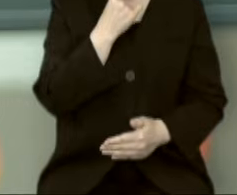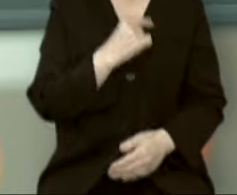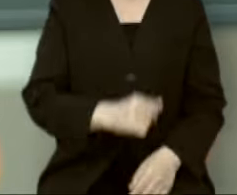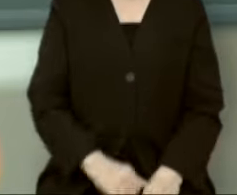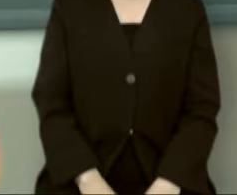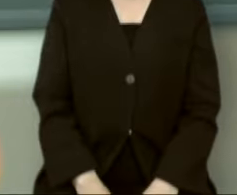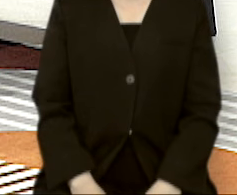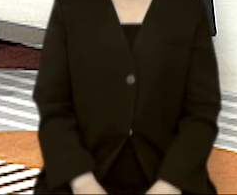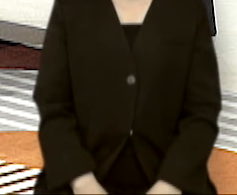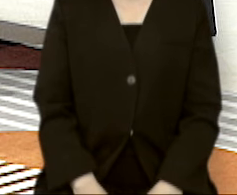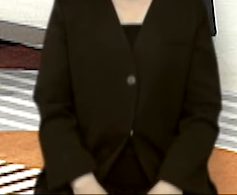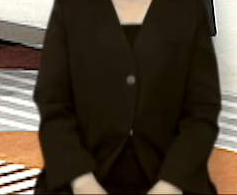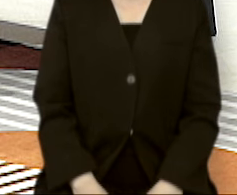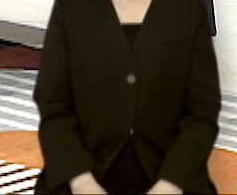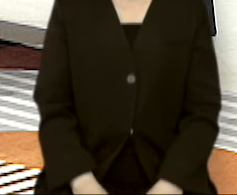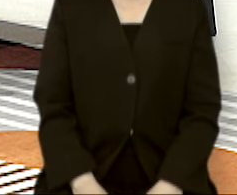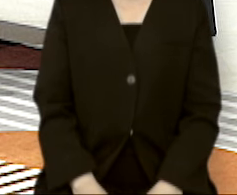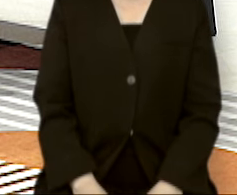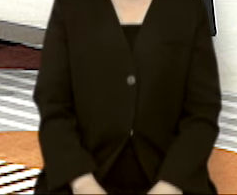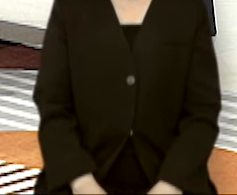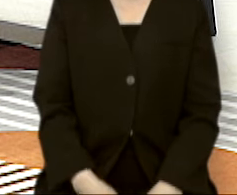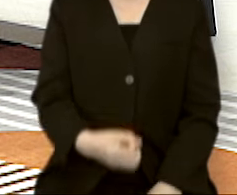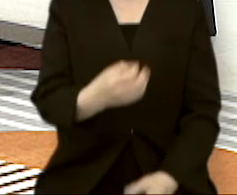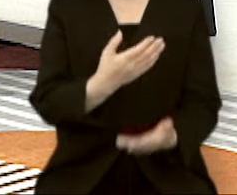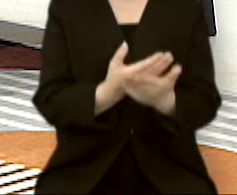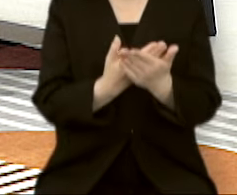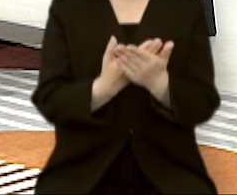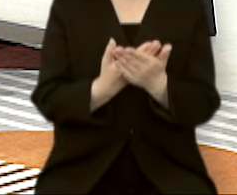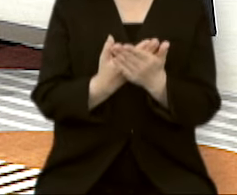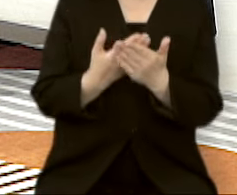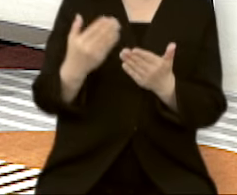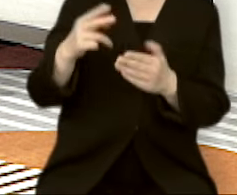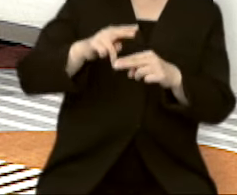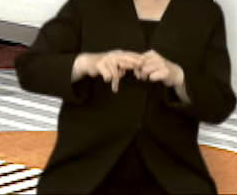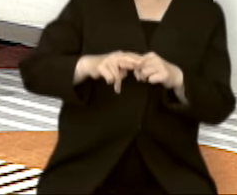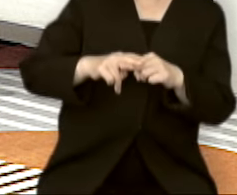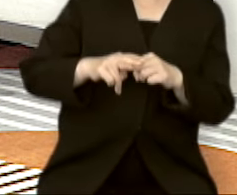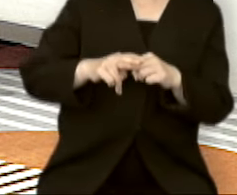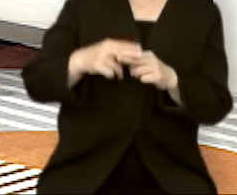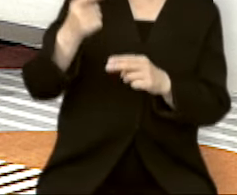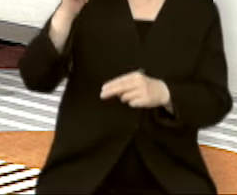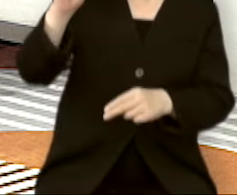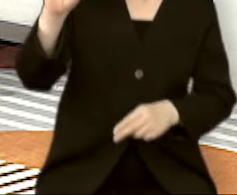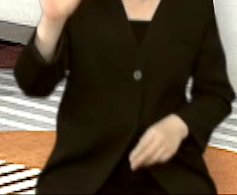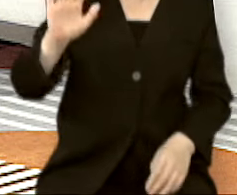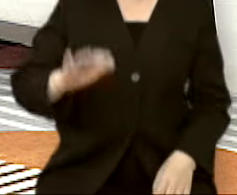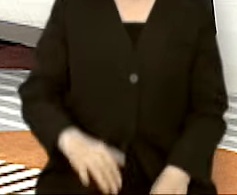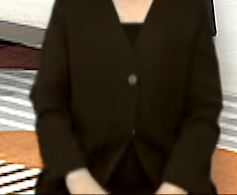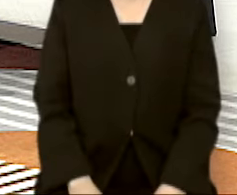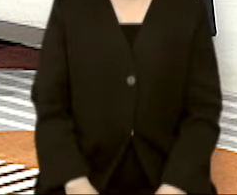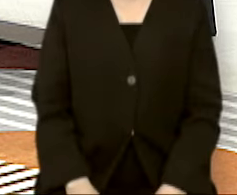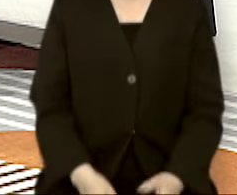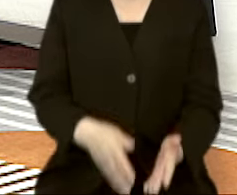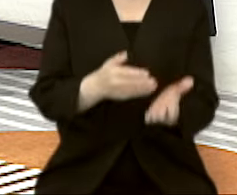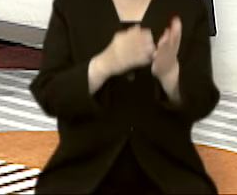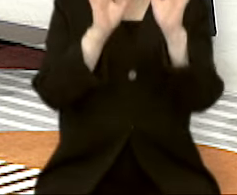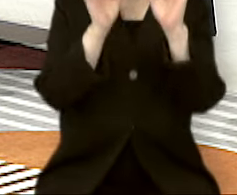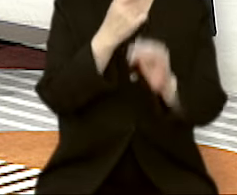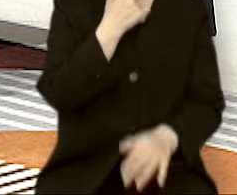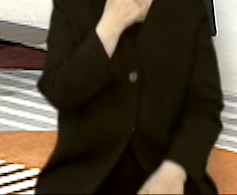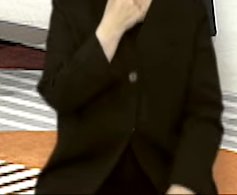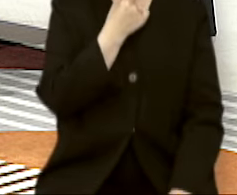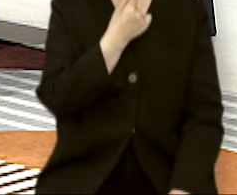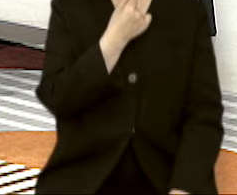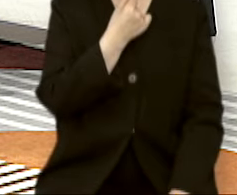나눠주셨으면 좋겠습니다. 어느 날 소파에 앉아서 TV를 잘 안 보였는데 뉴스를 보고 싶어서